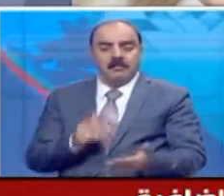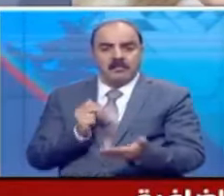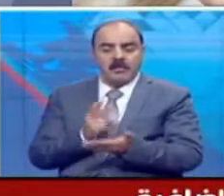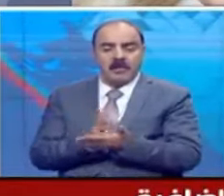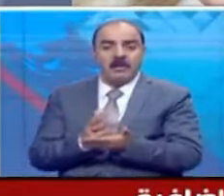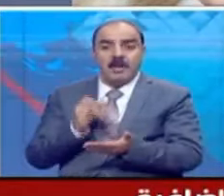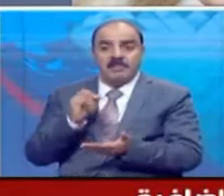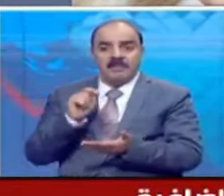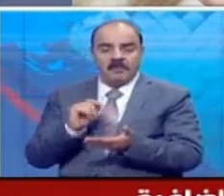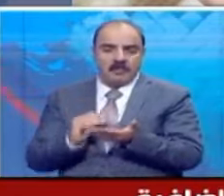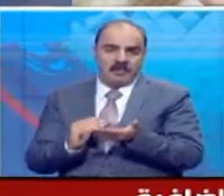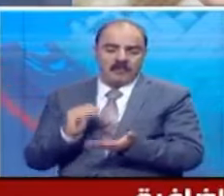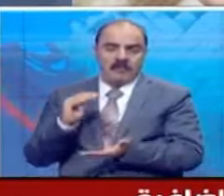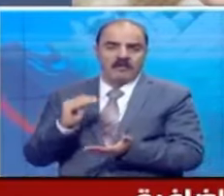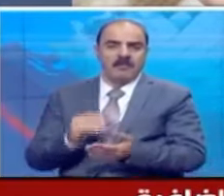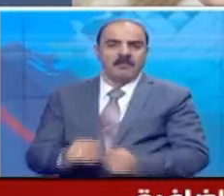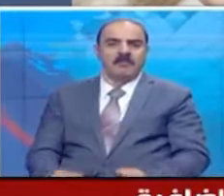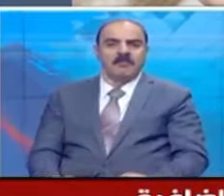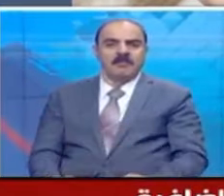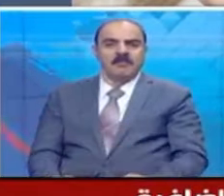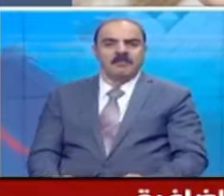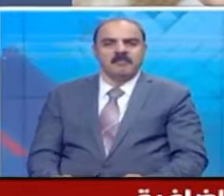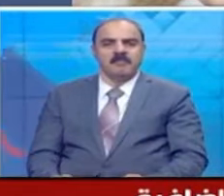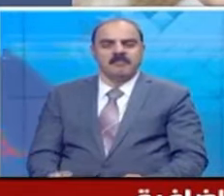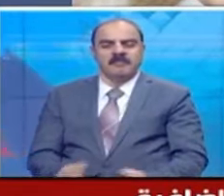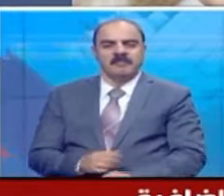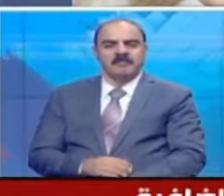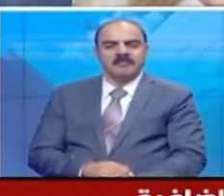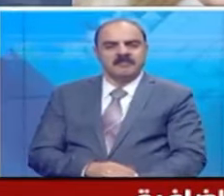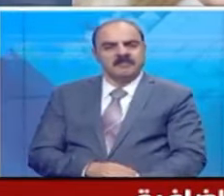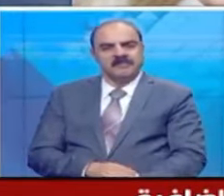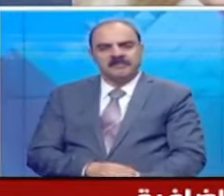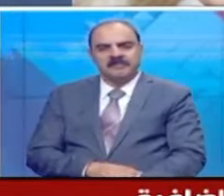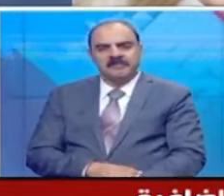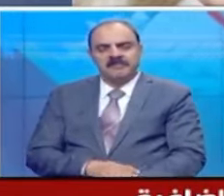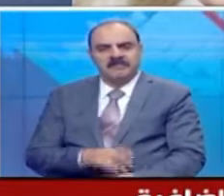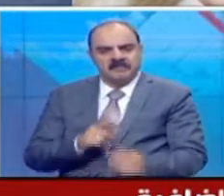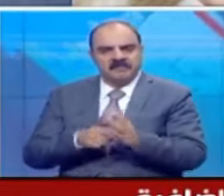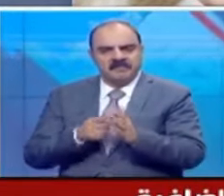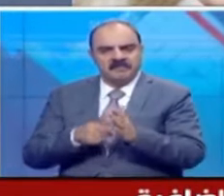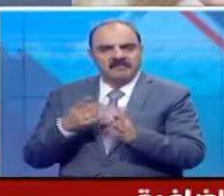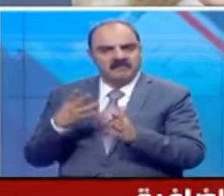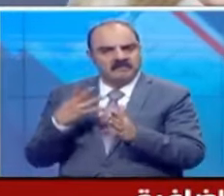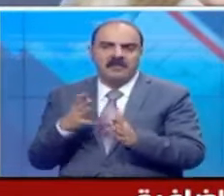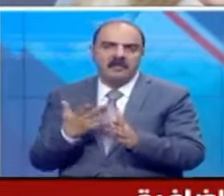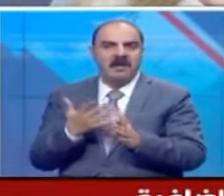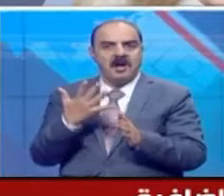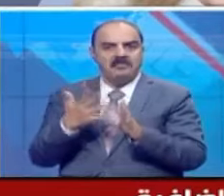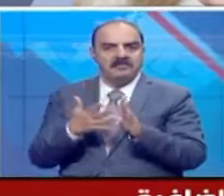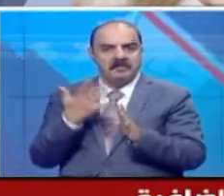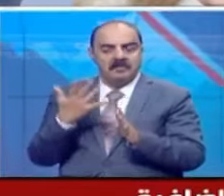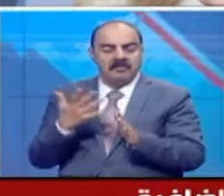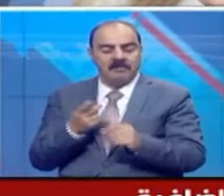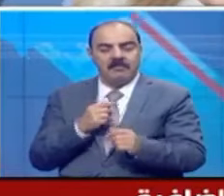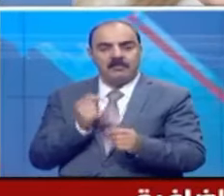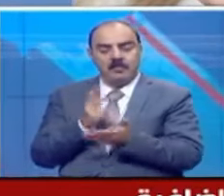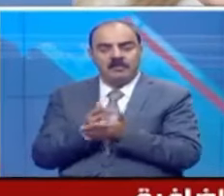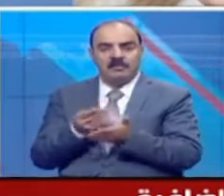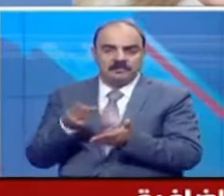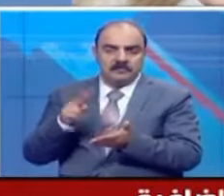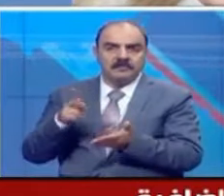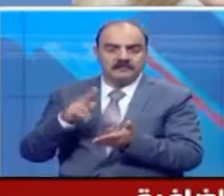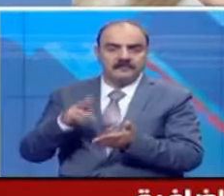بنسبة 50% من يكون الحد الأدنى 6000 ده تقريبا الرفع الرابع أو الخامس، يعني احنا فاكرين إنه الرئيس